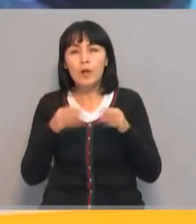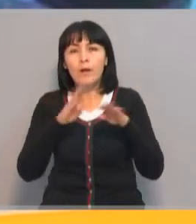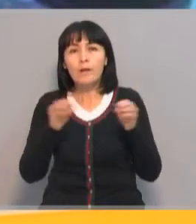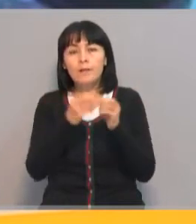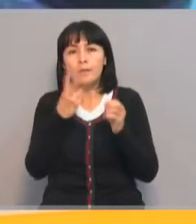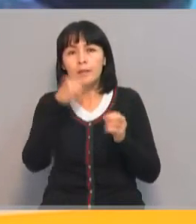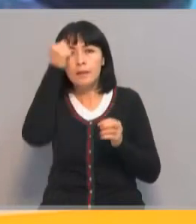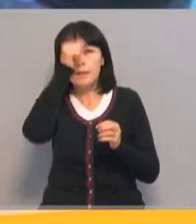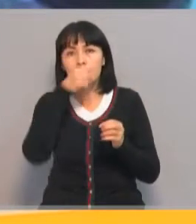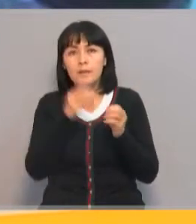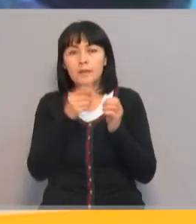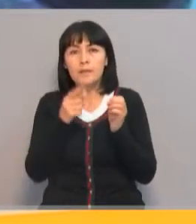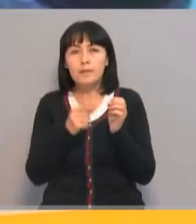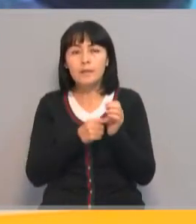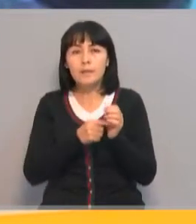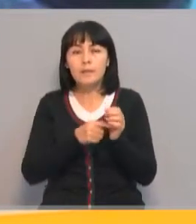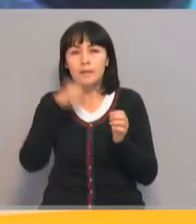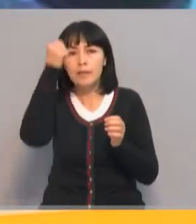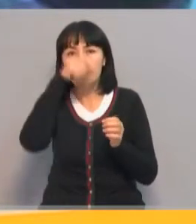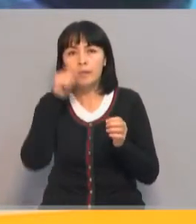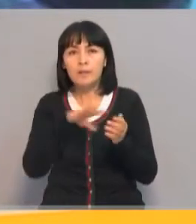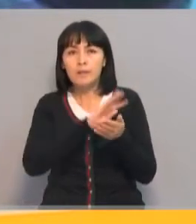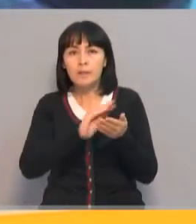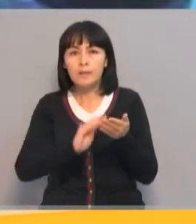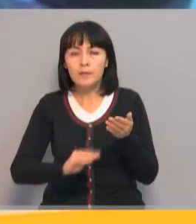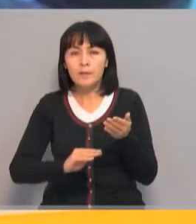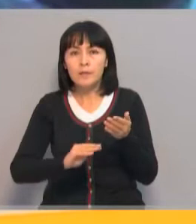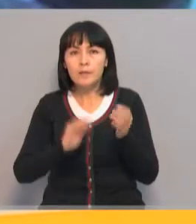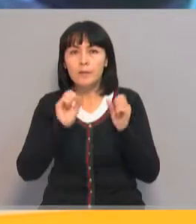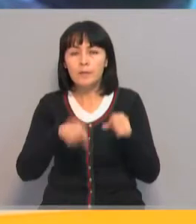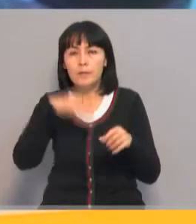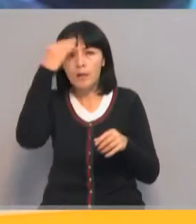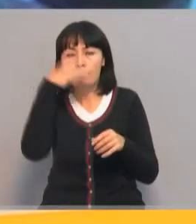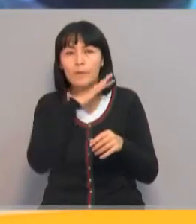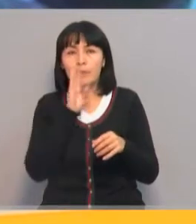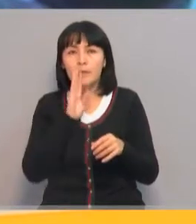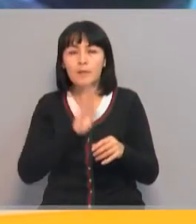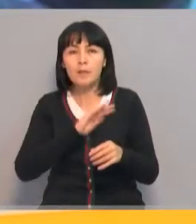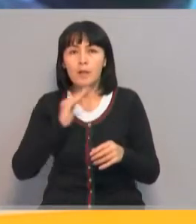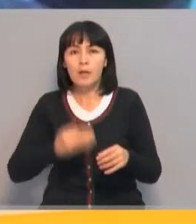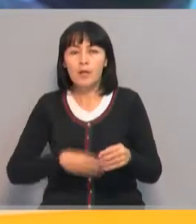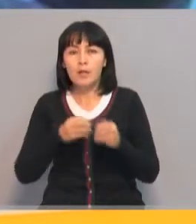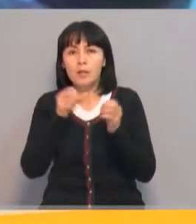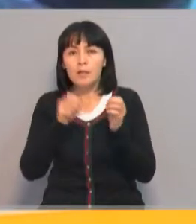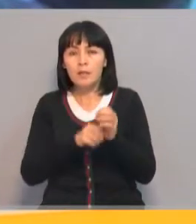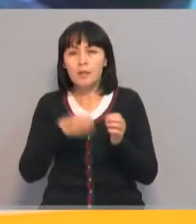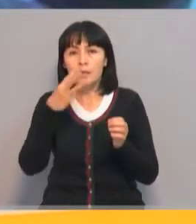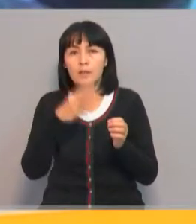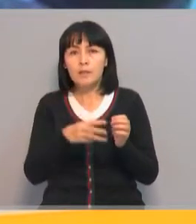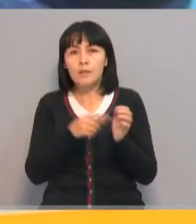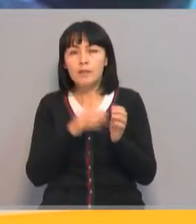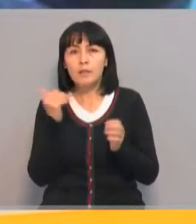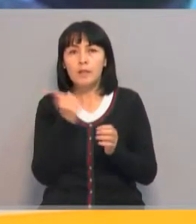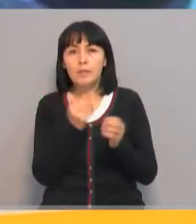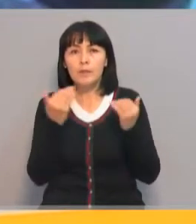возрасте 12-17 лет с письменного согласия родителей, а также беременные со сроком 16-37 недель,